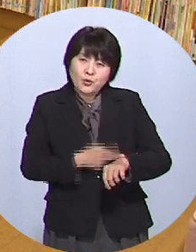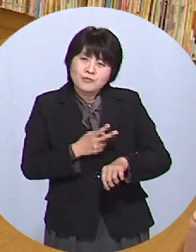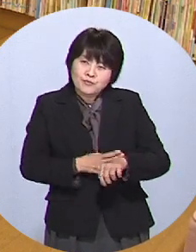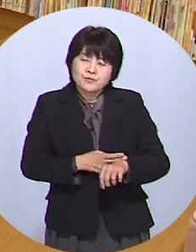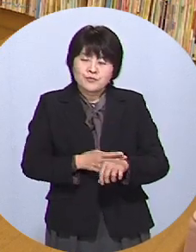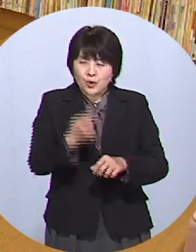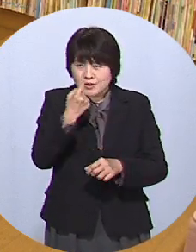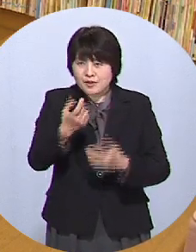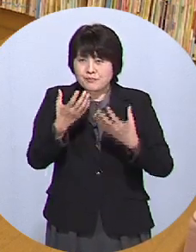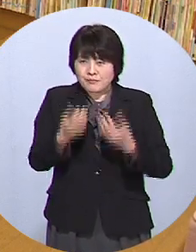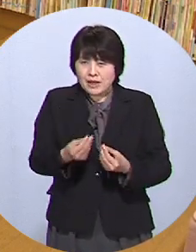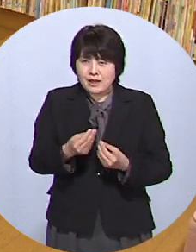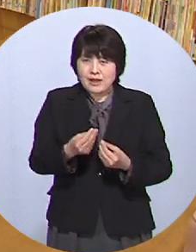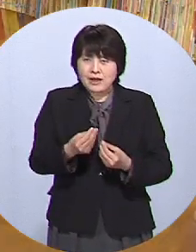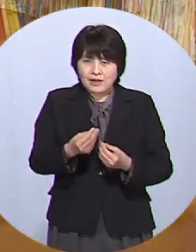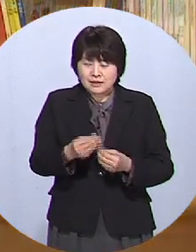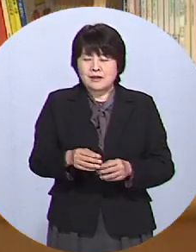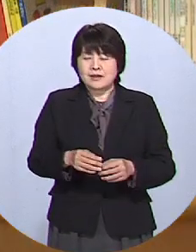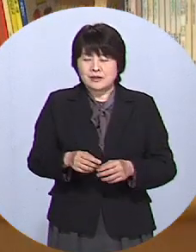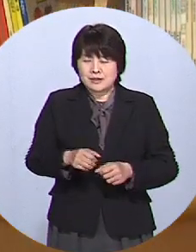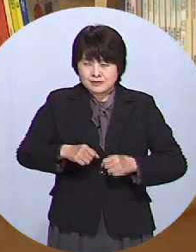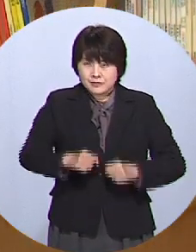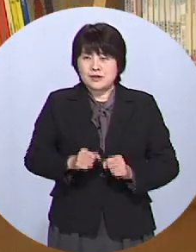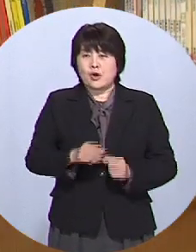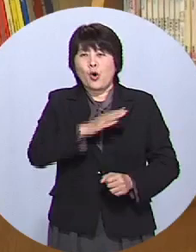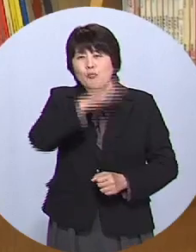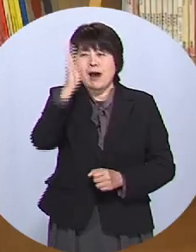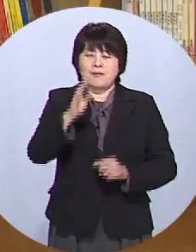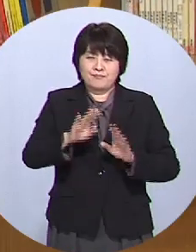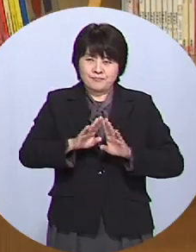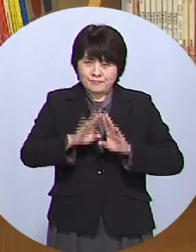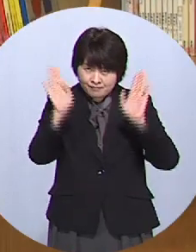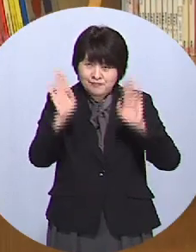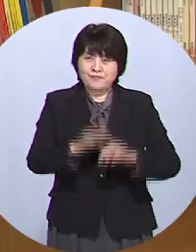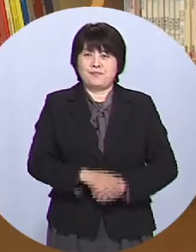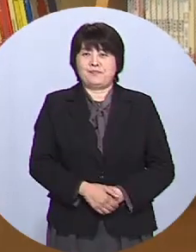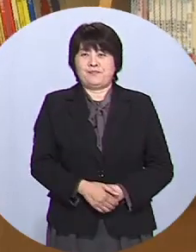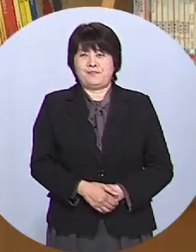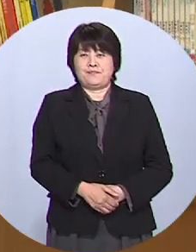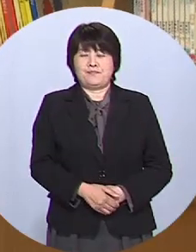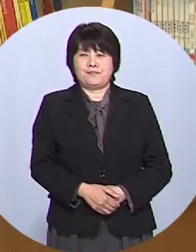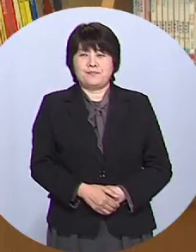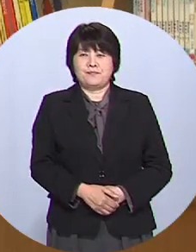ところでいよいよ人生初の読み聞かせ本番です。